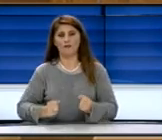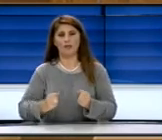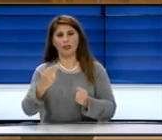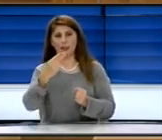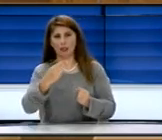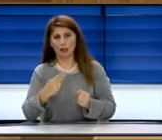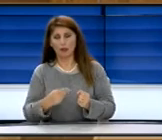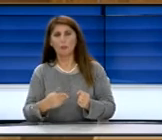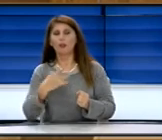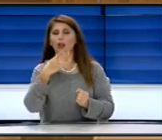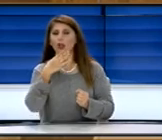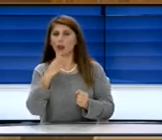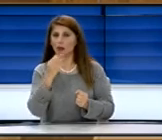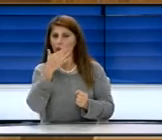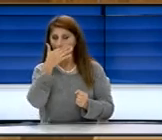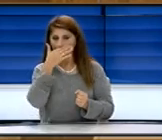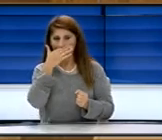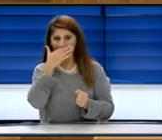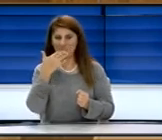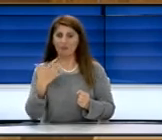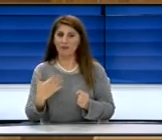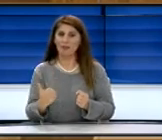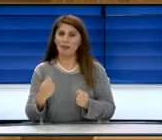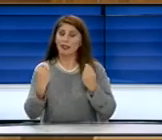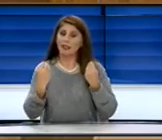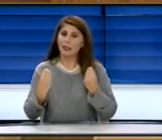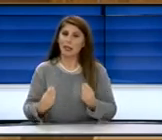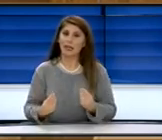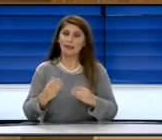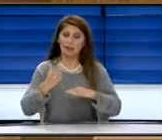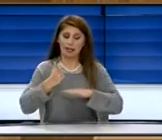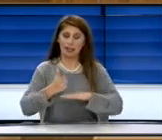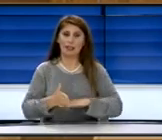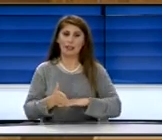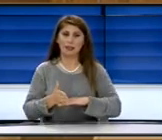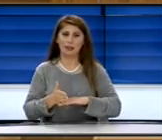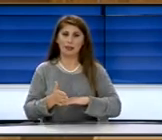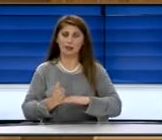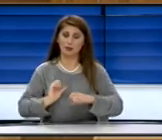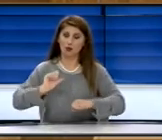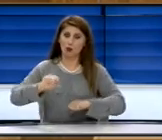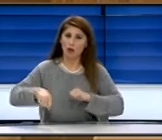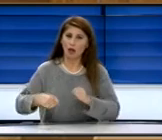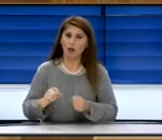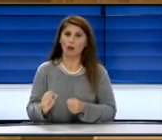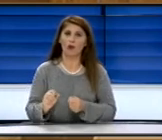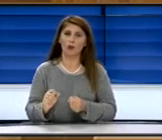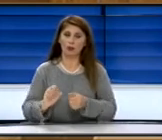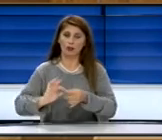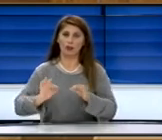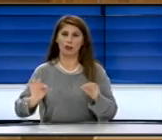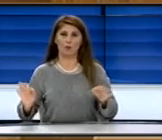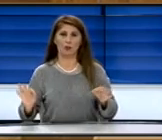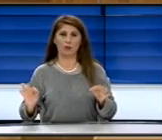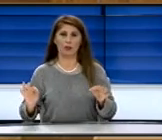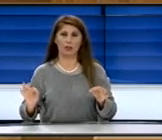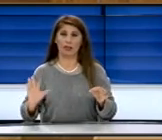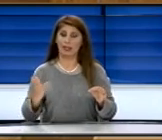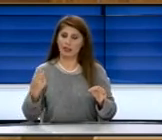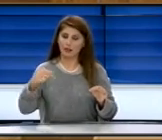ζητήματα, γι' αυτό αποτελεί και την καλύτερη εγγύηση στον αγώνα και για τα επιμέρους.